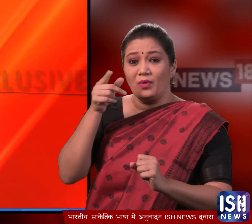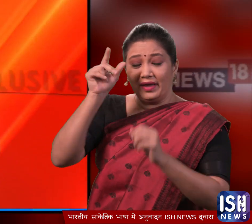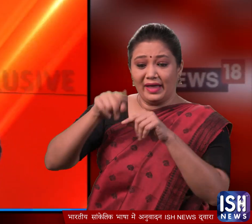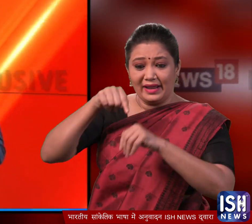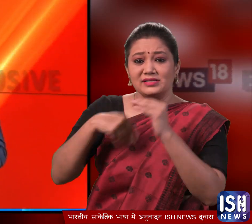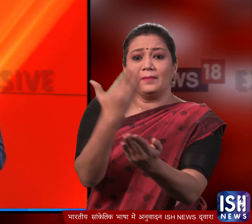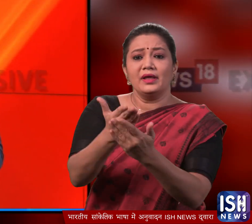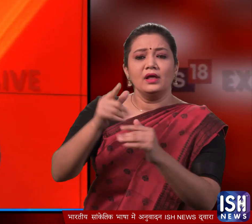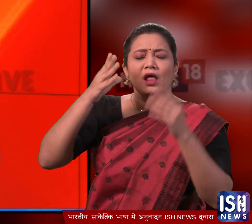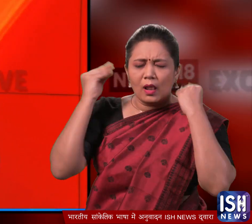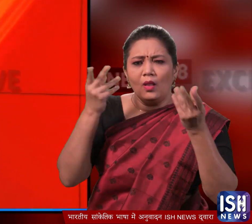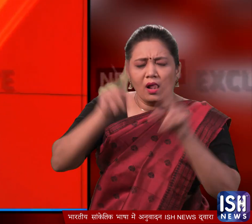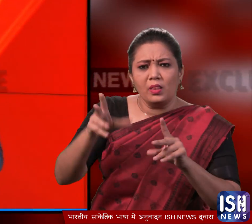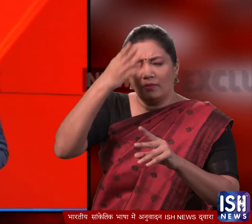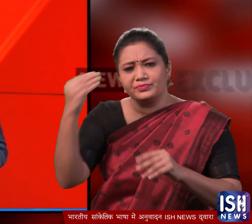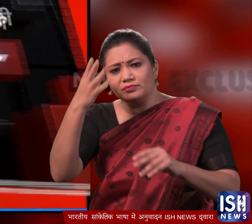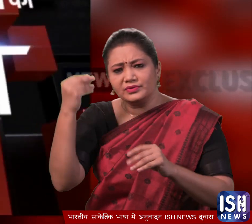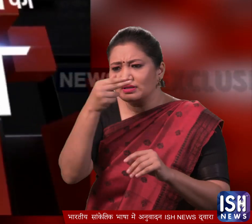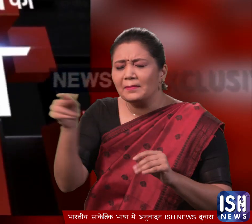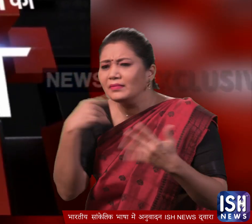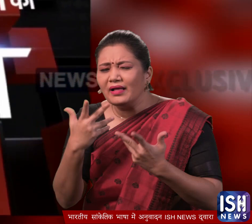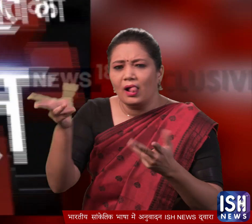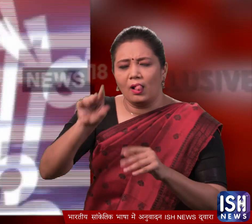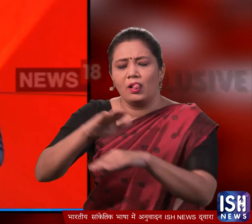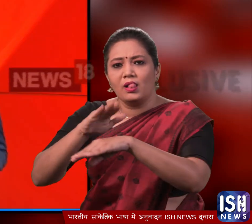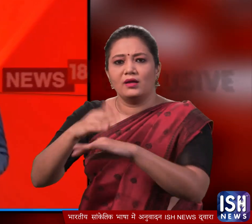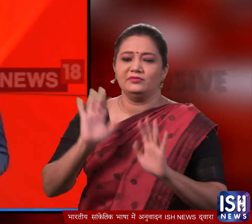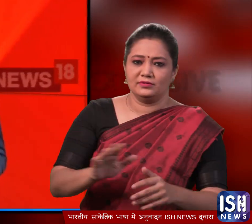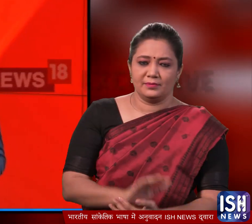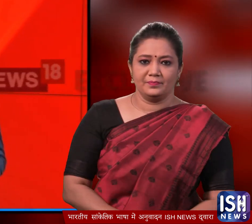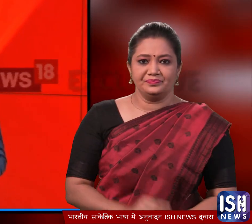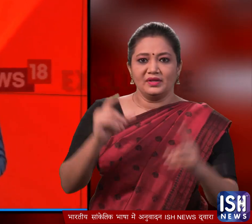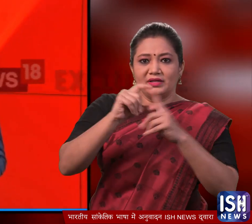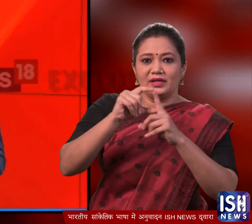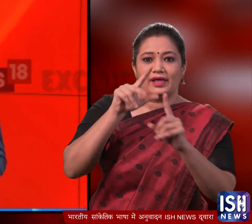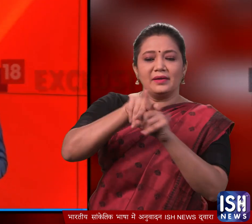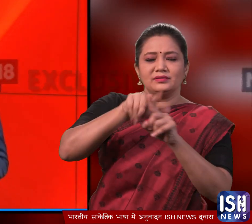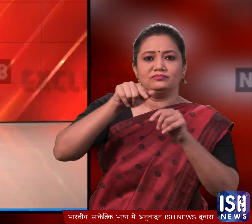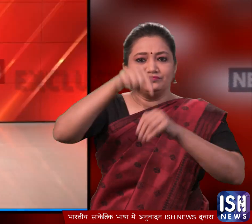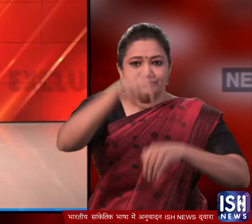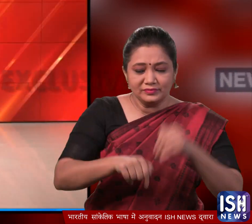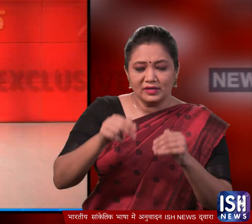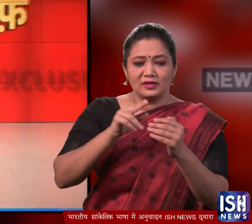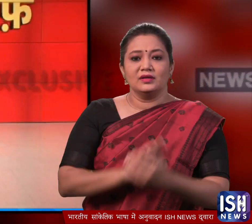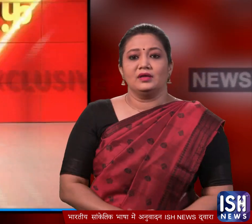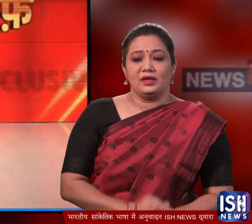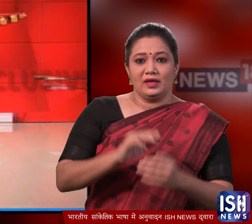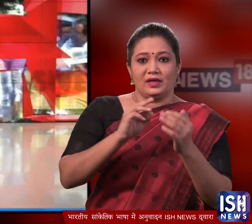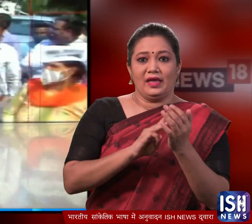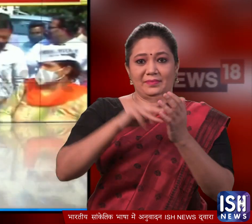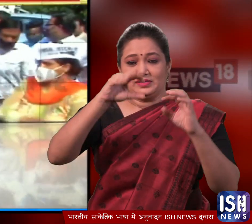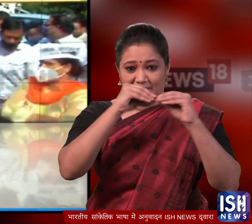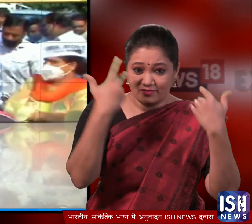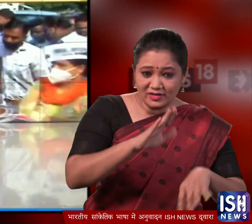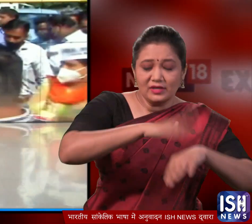करने पहुंचे थे, उनका नाम लालू यादव को कई बार पूछना पड़ा। दिल्ली नगर निगम चुनावों की तो तेज होती आहट के बीच एमसीडी के बाद अब आम